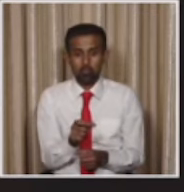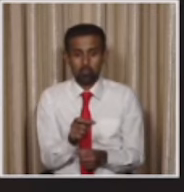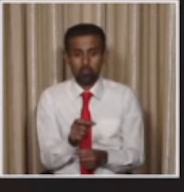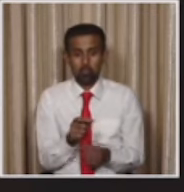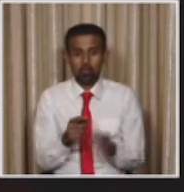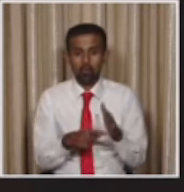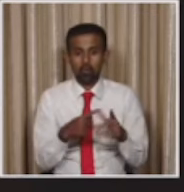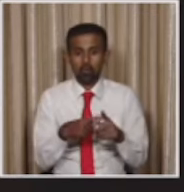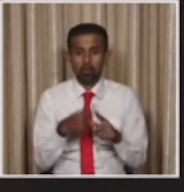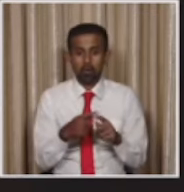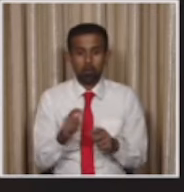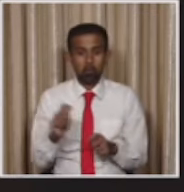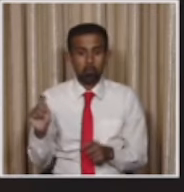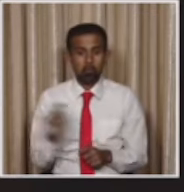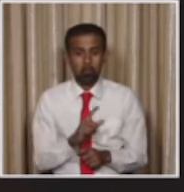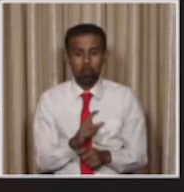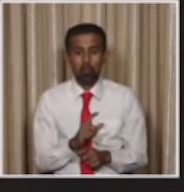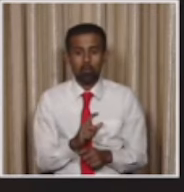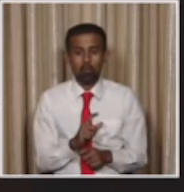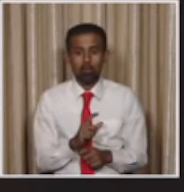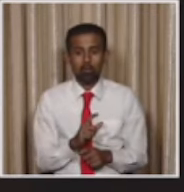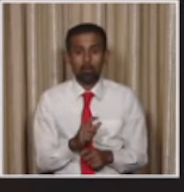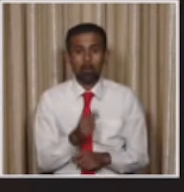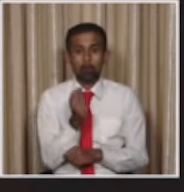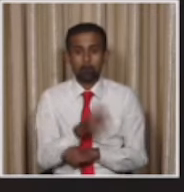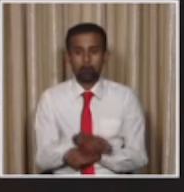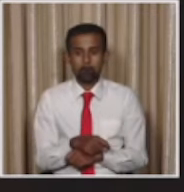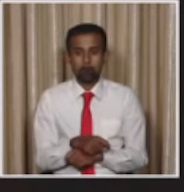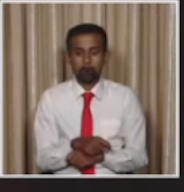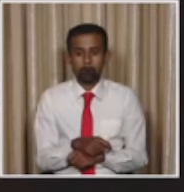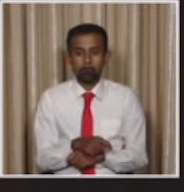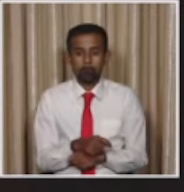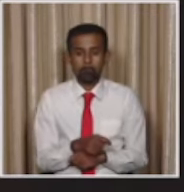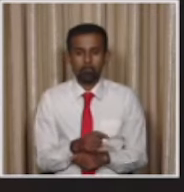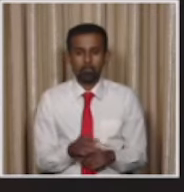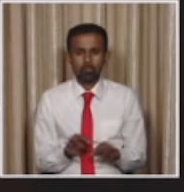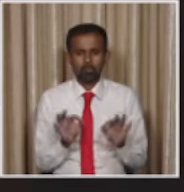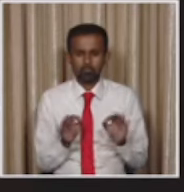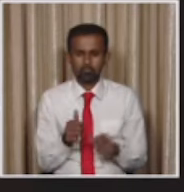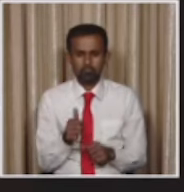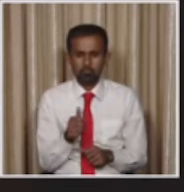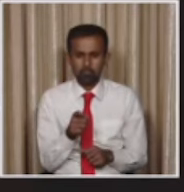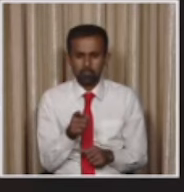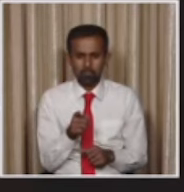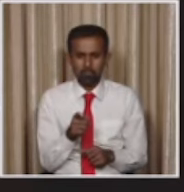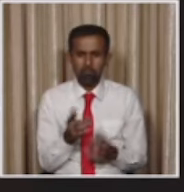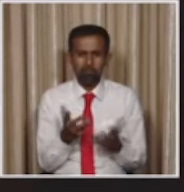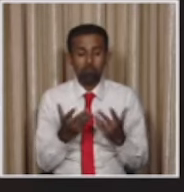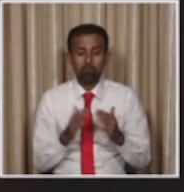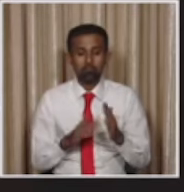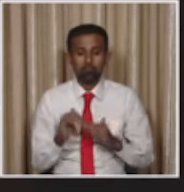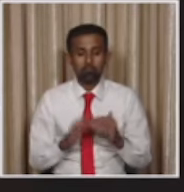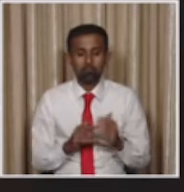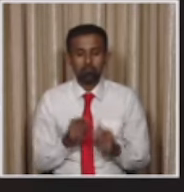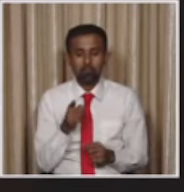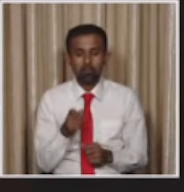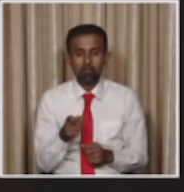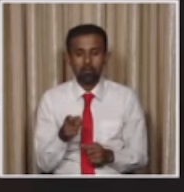බදු ආදායම් ඉපැයීමේ ඒ යාන්ත්‍රණය මම හිතන්නේ කොතෙක් දුරට මානුෂිකද කොතෙක් දුරට ප්‍රායෝගිකද කියන